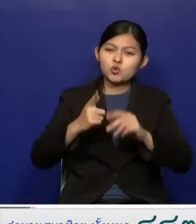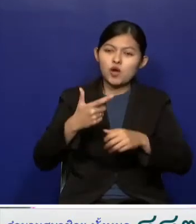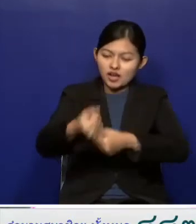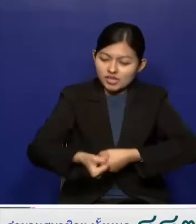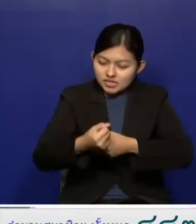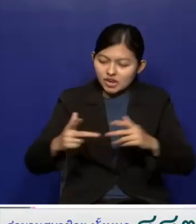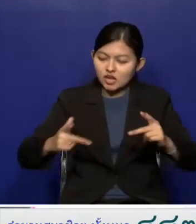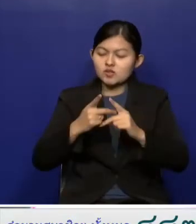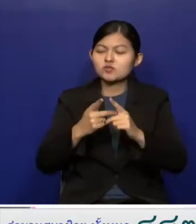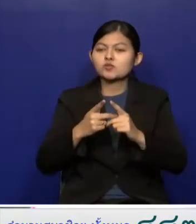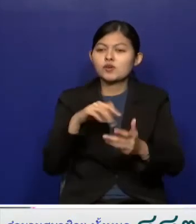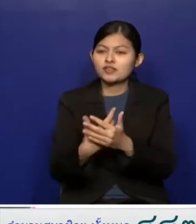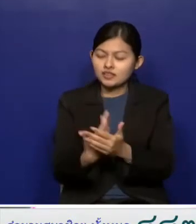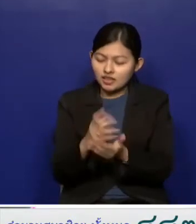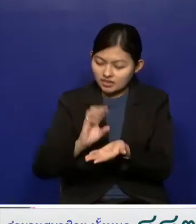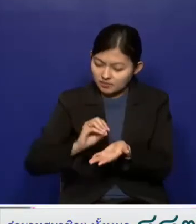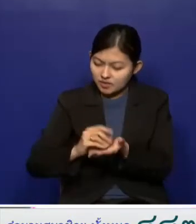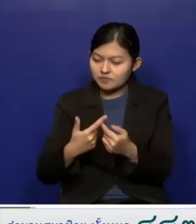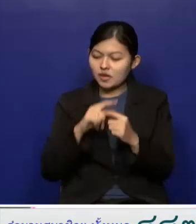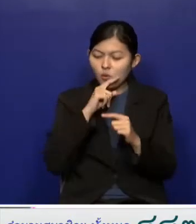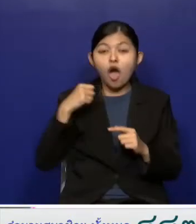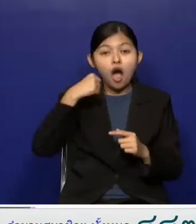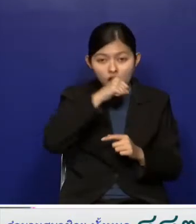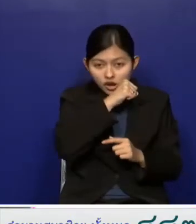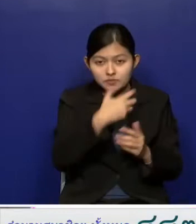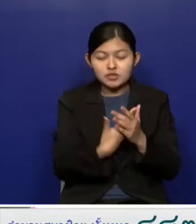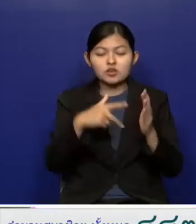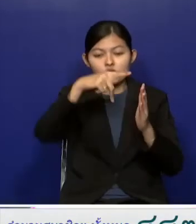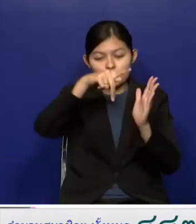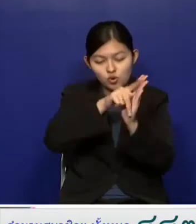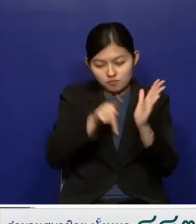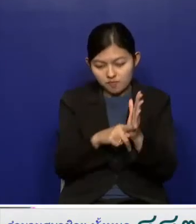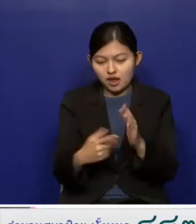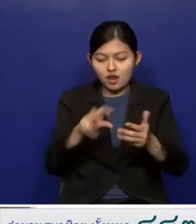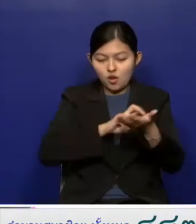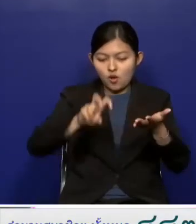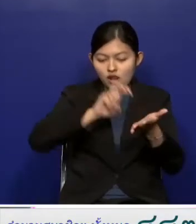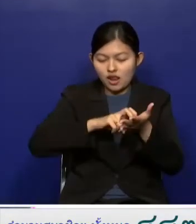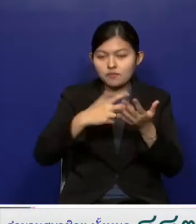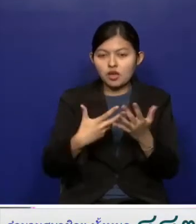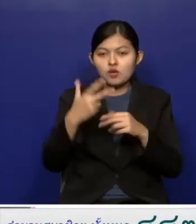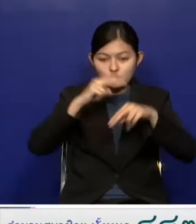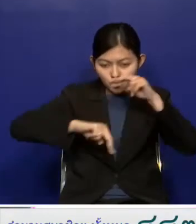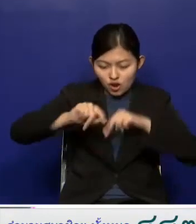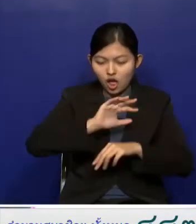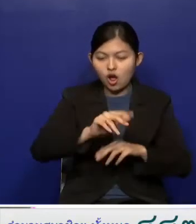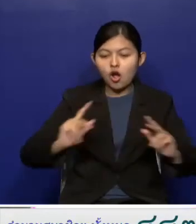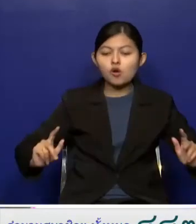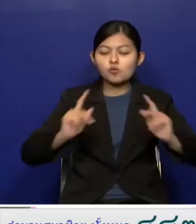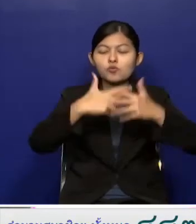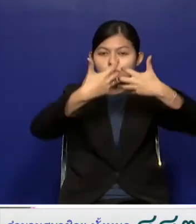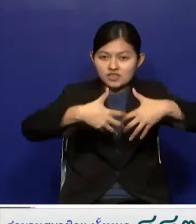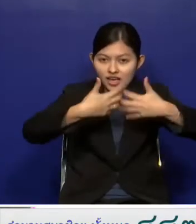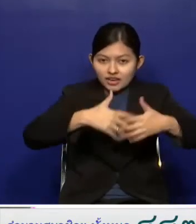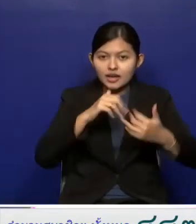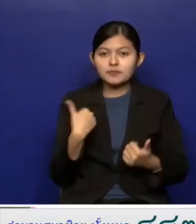แต่อ้อยเป็นพืชพิเศษมีกฎหมายรองรับขึ้นอยู่กับการดูแลของกระทรวงอุตสาหกรรม